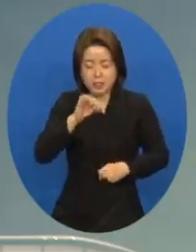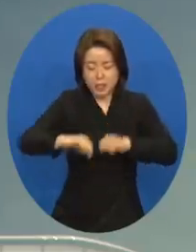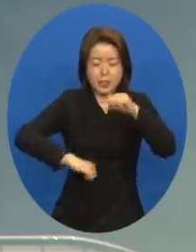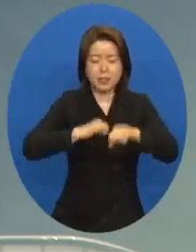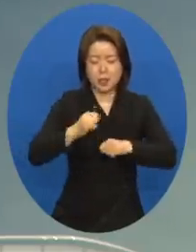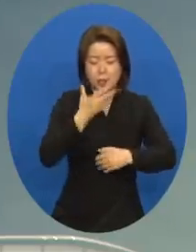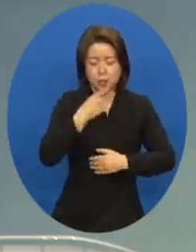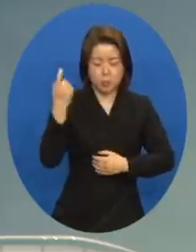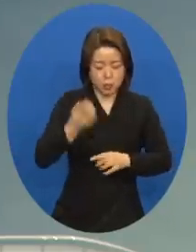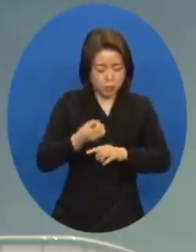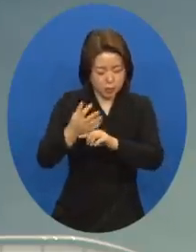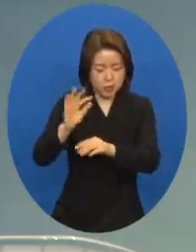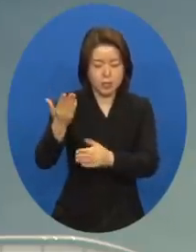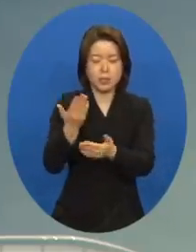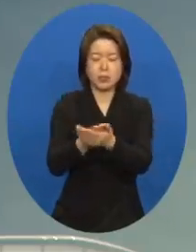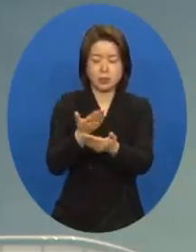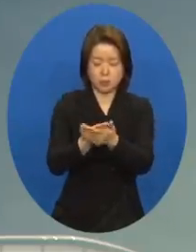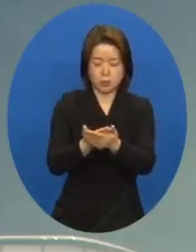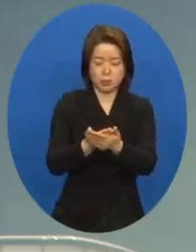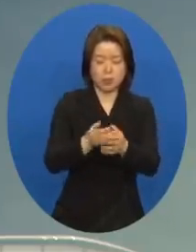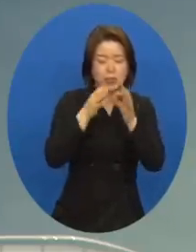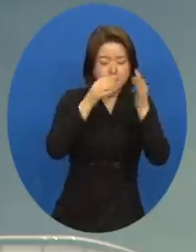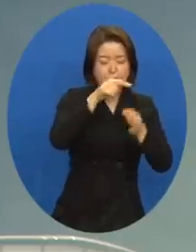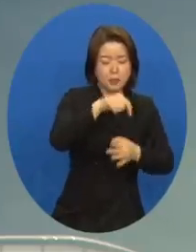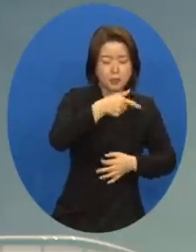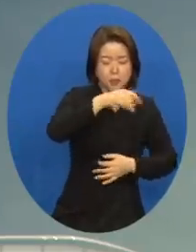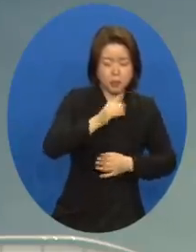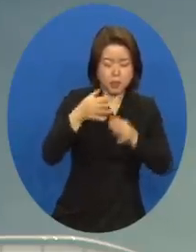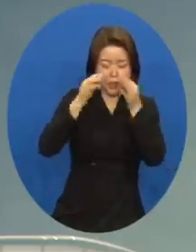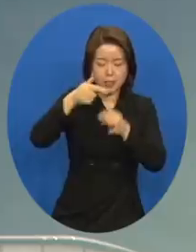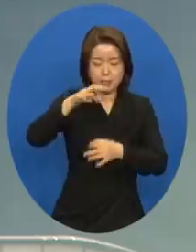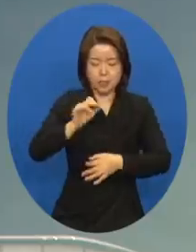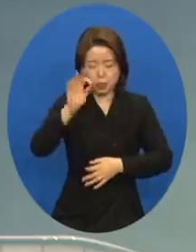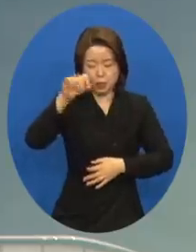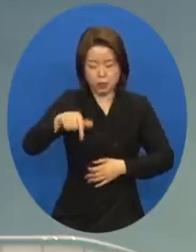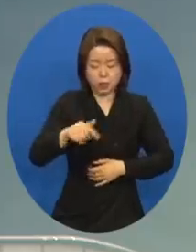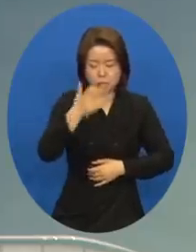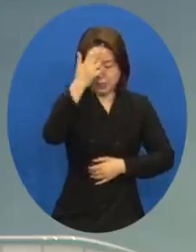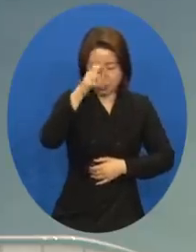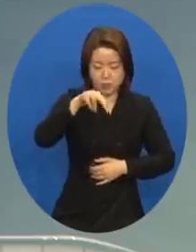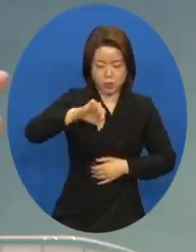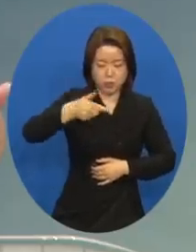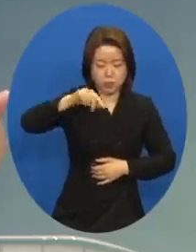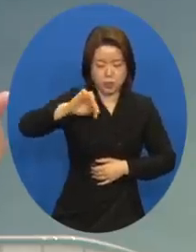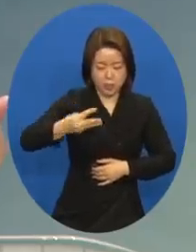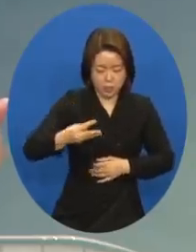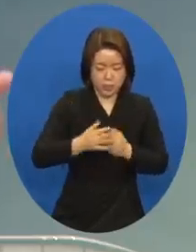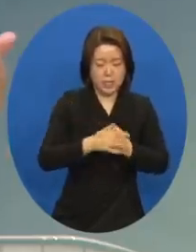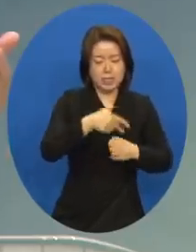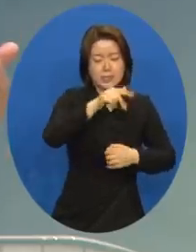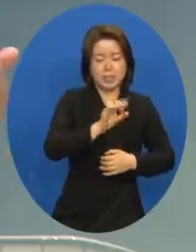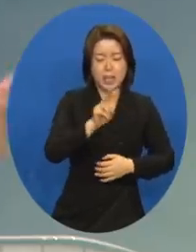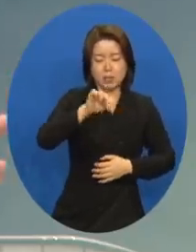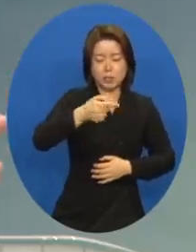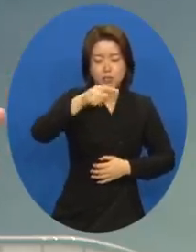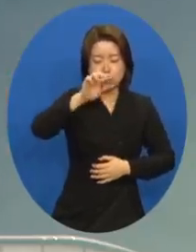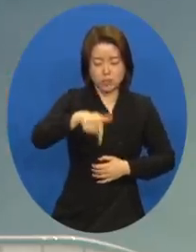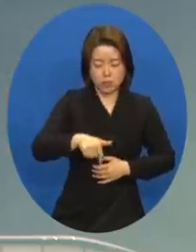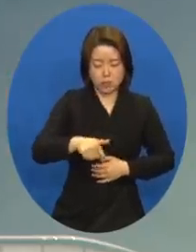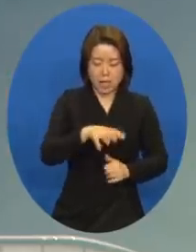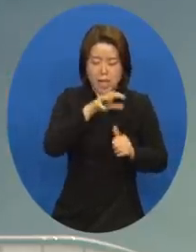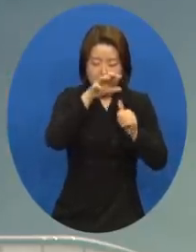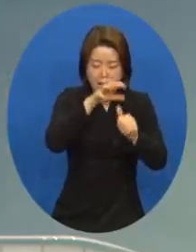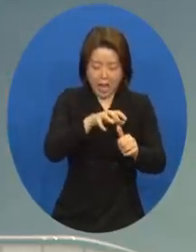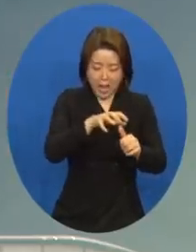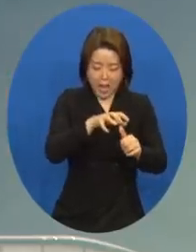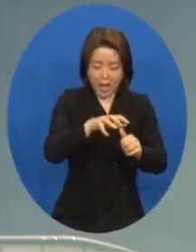복음이 전해지게 하시고 김국기 목사님, 김종욱 목사님, 최충길 선교사님, 장문석 집사님, 억류된 우리 국민들이